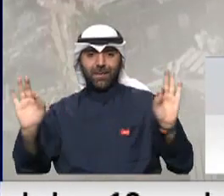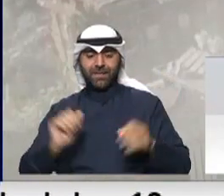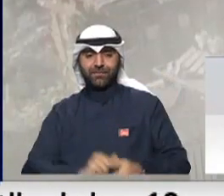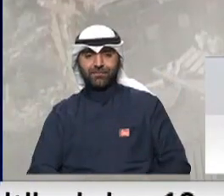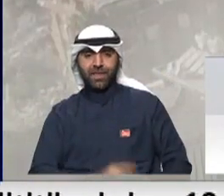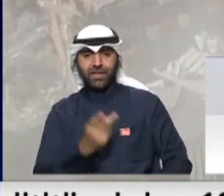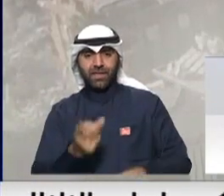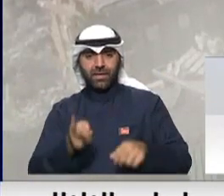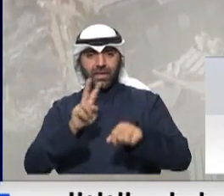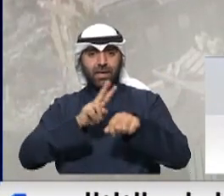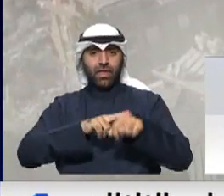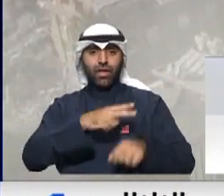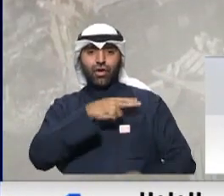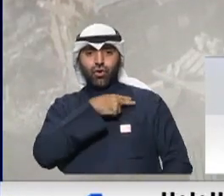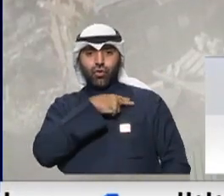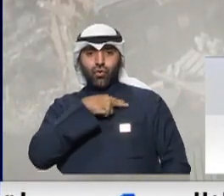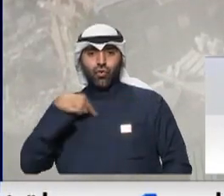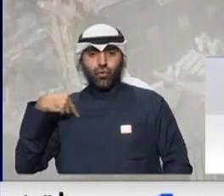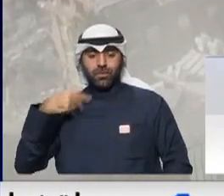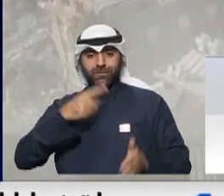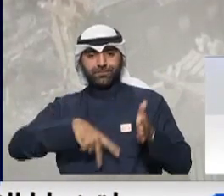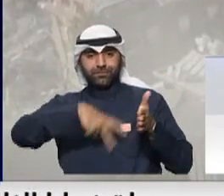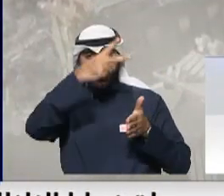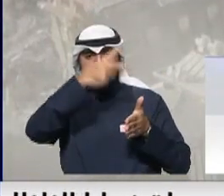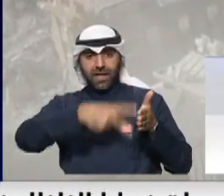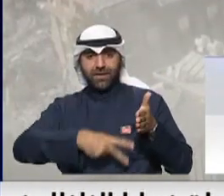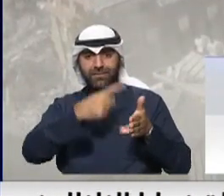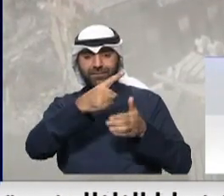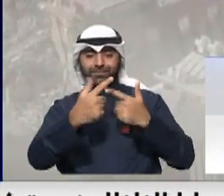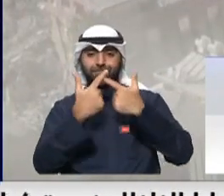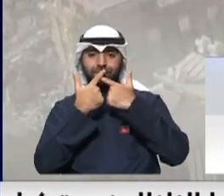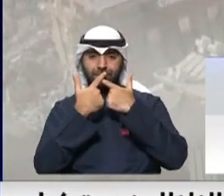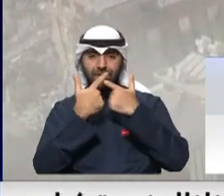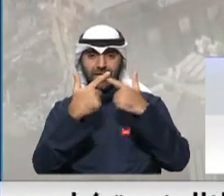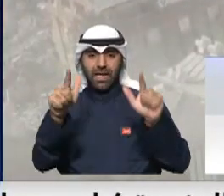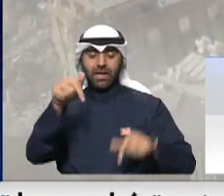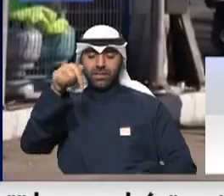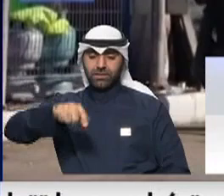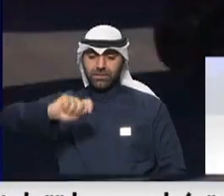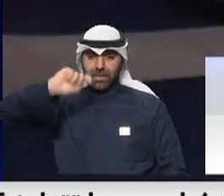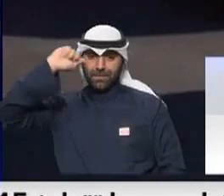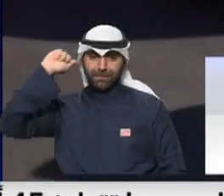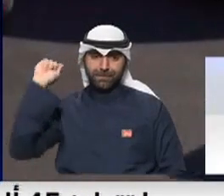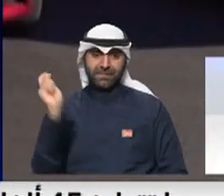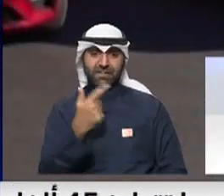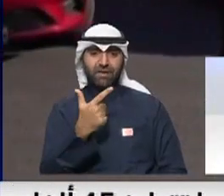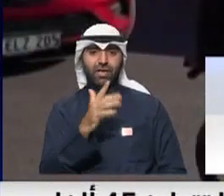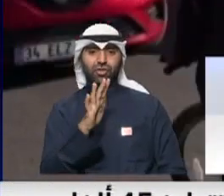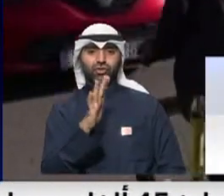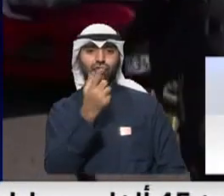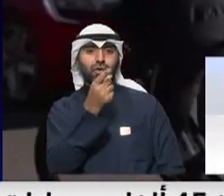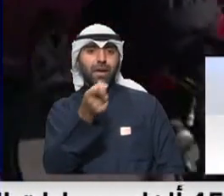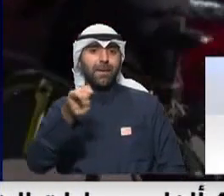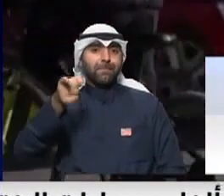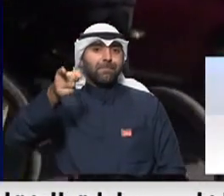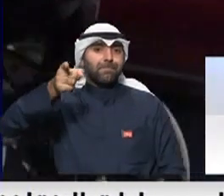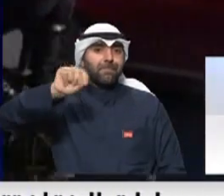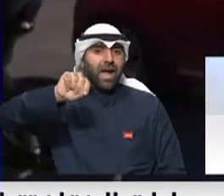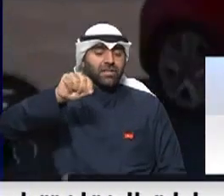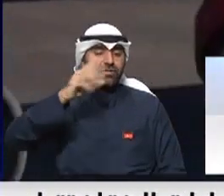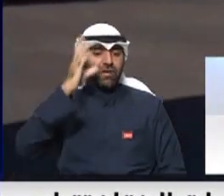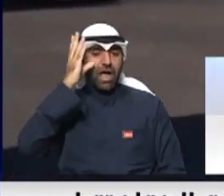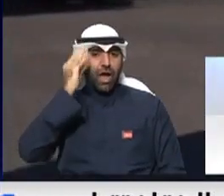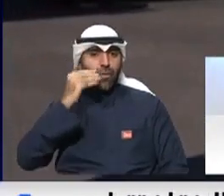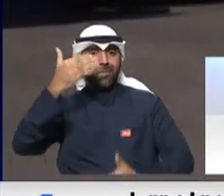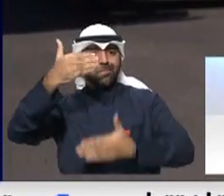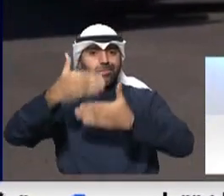بناء مساكن في أسرع وقت ممكن لتسليمها إلى هؤلاء المشردين. طبعا أيضا هناك تصريح من